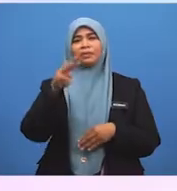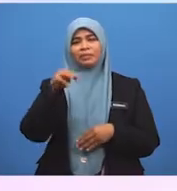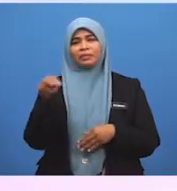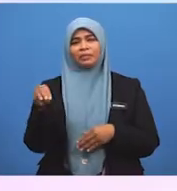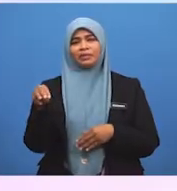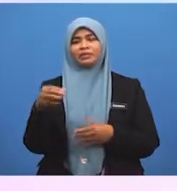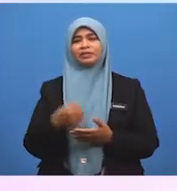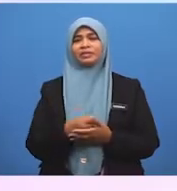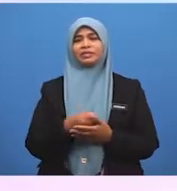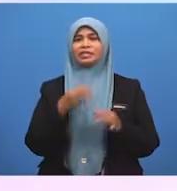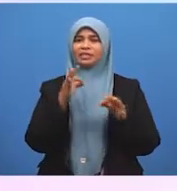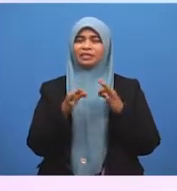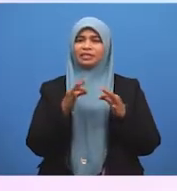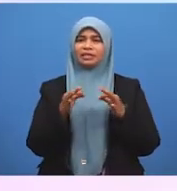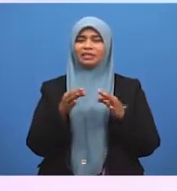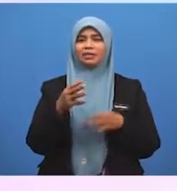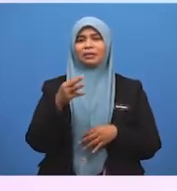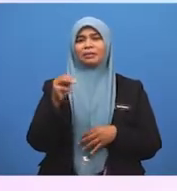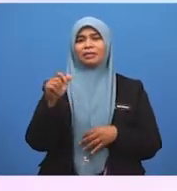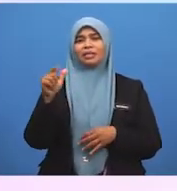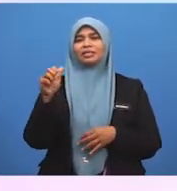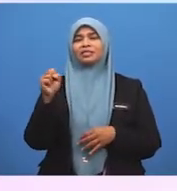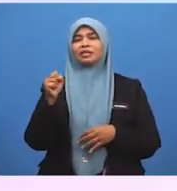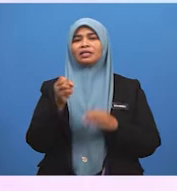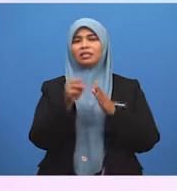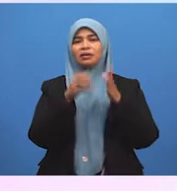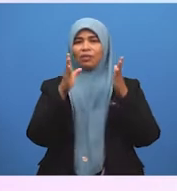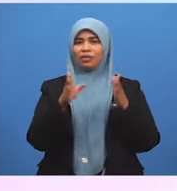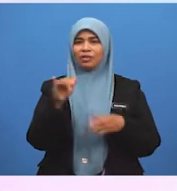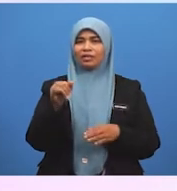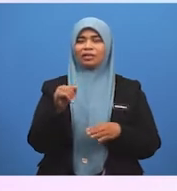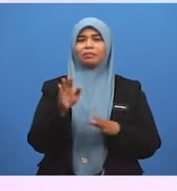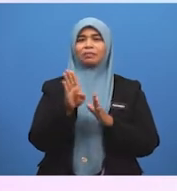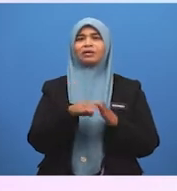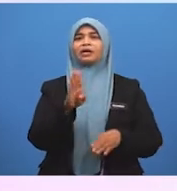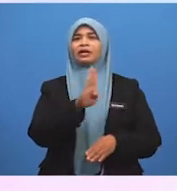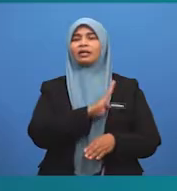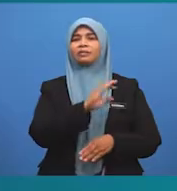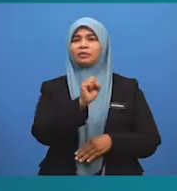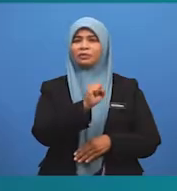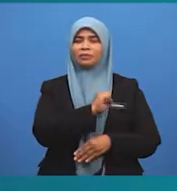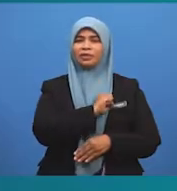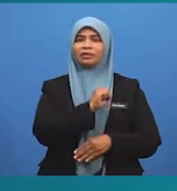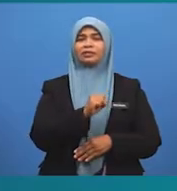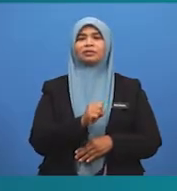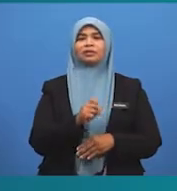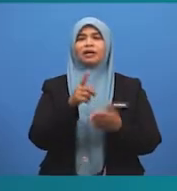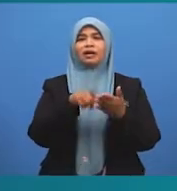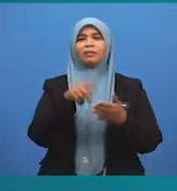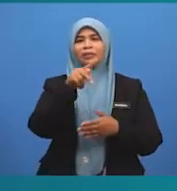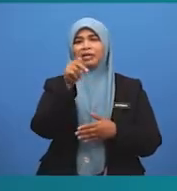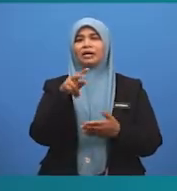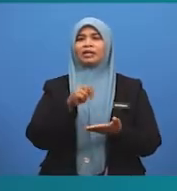Murid-murid, jika Melissa seorang yang beradab sopan,